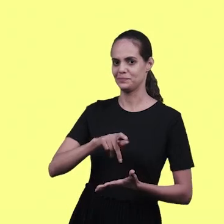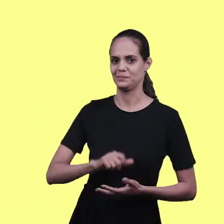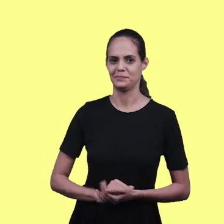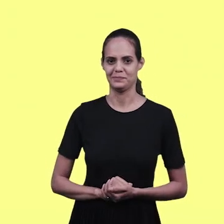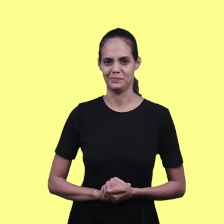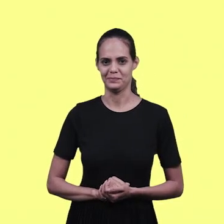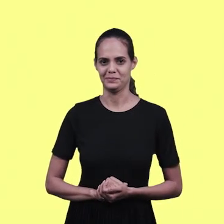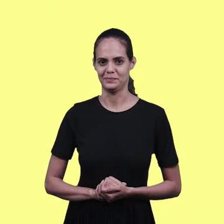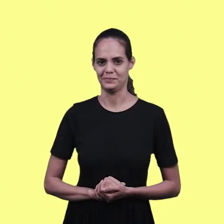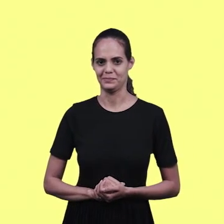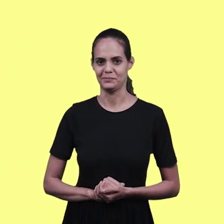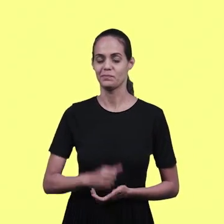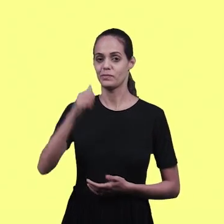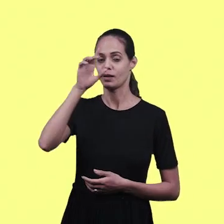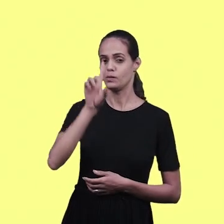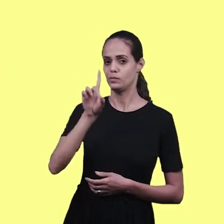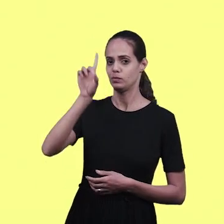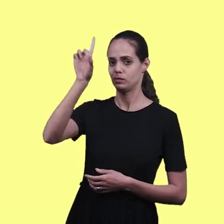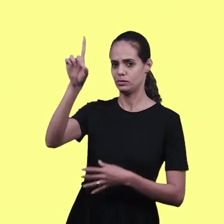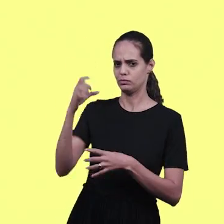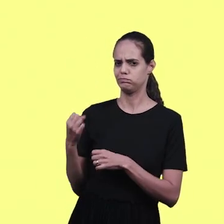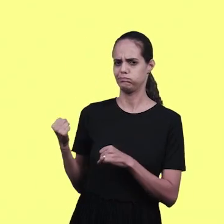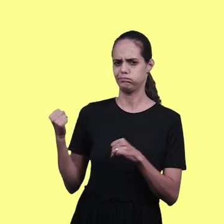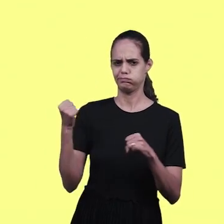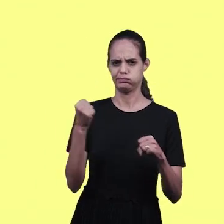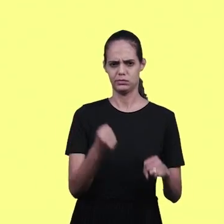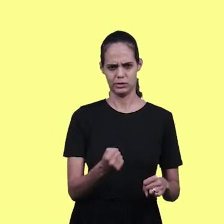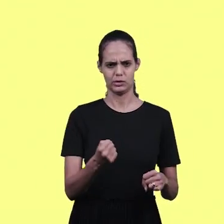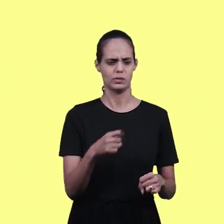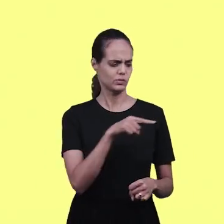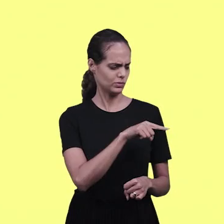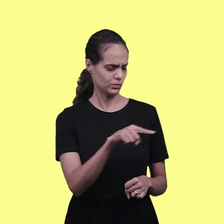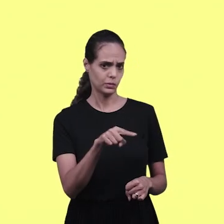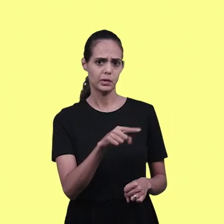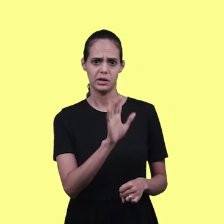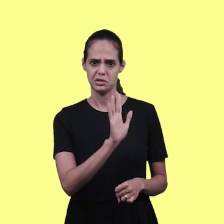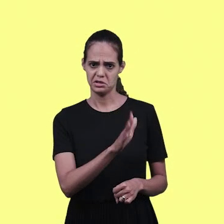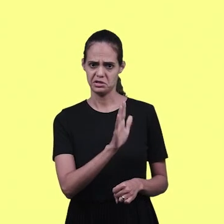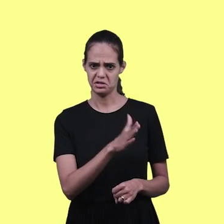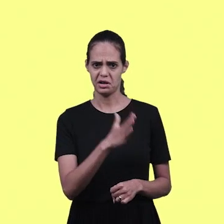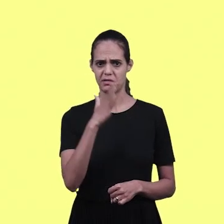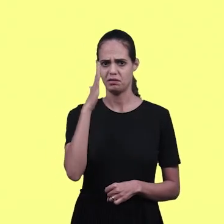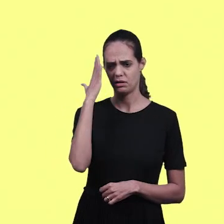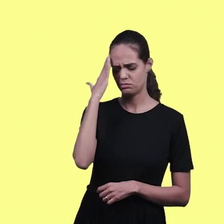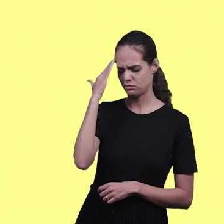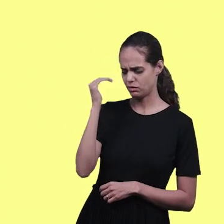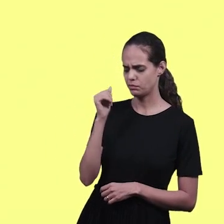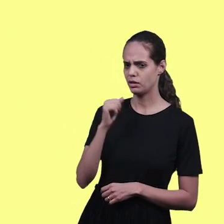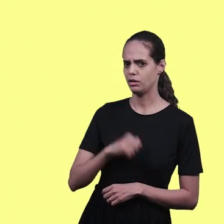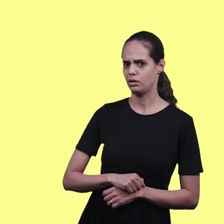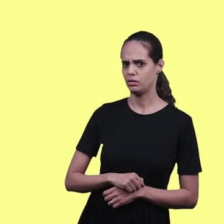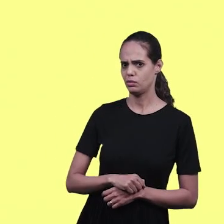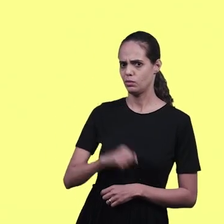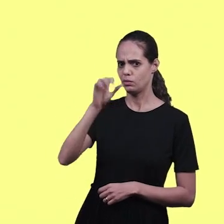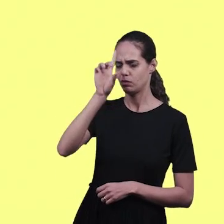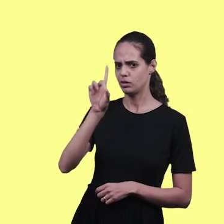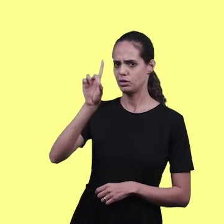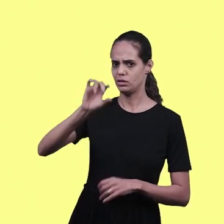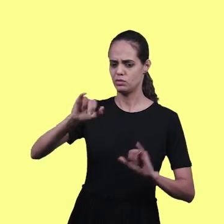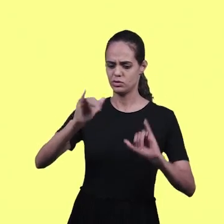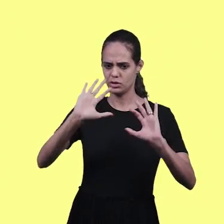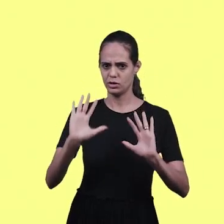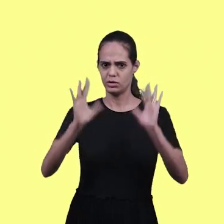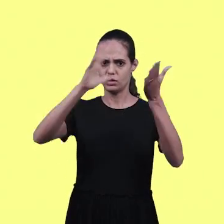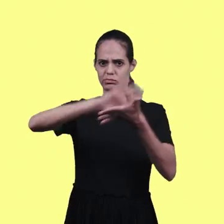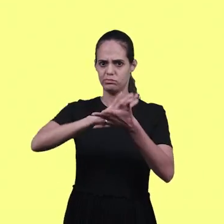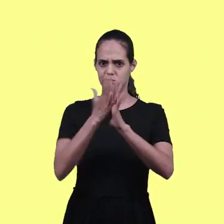ont entendu parler de Dieu Tout-Puissant, la manière comme Dieu avait ouvert la mer Rouge, détruit la ville de Jéricho.